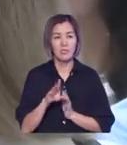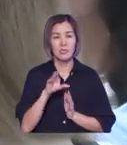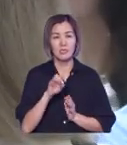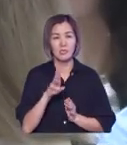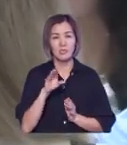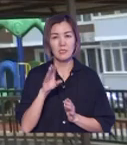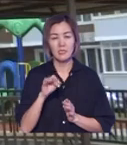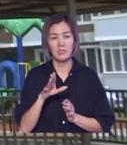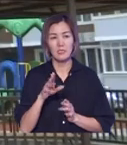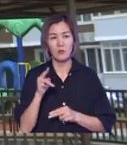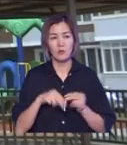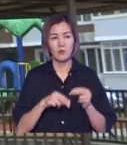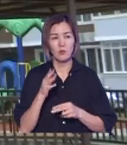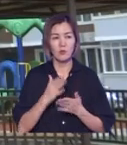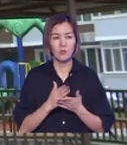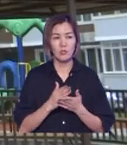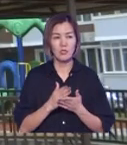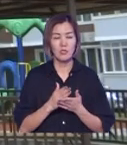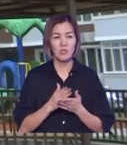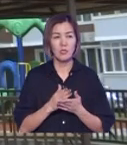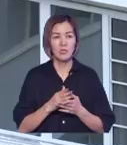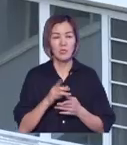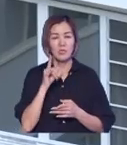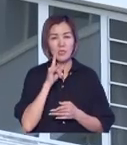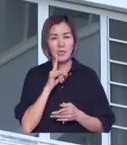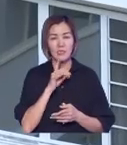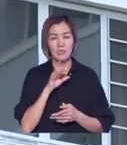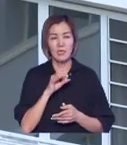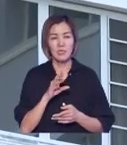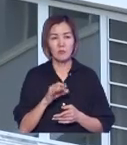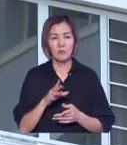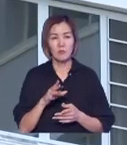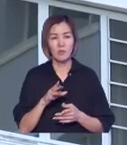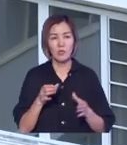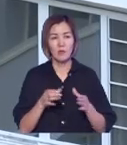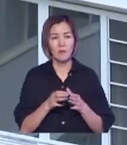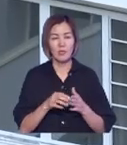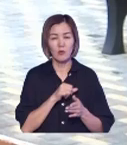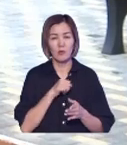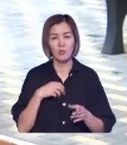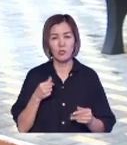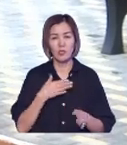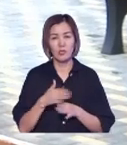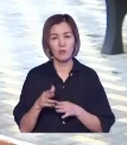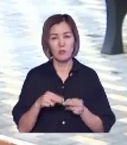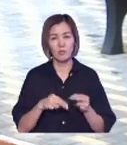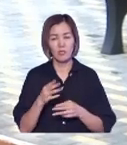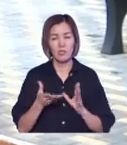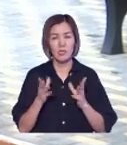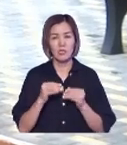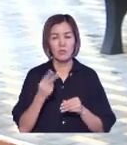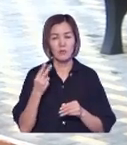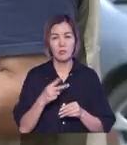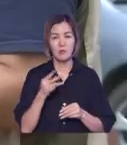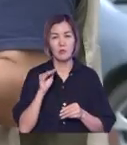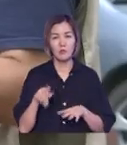үй кешені. Жеке инвестор КазСМУ жауапкершілік шектеулі серіктестігінің қаржысымен салынып жатыр. Жалпы ауданы